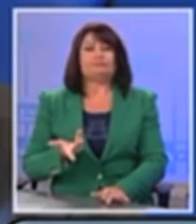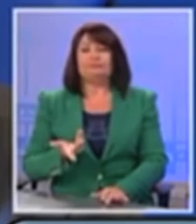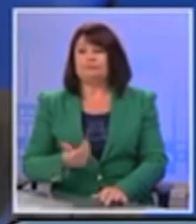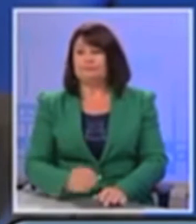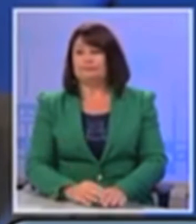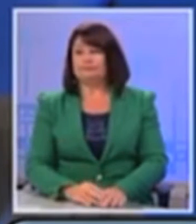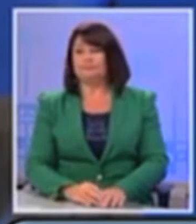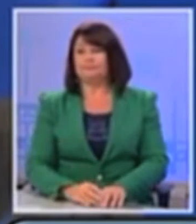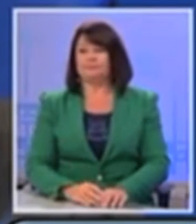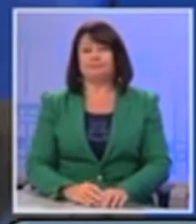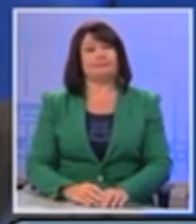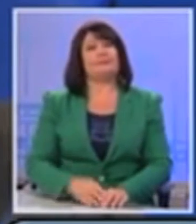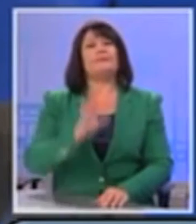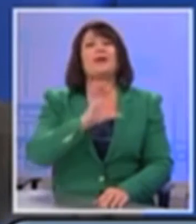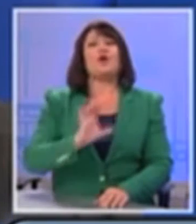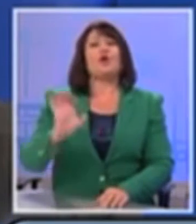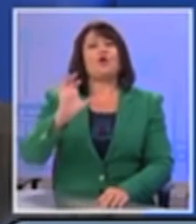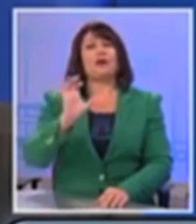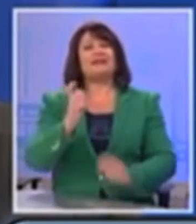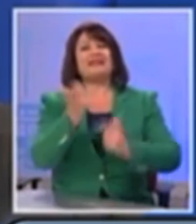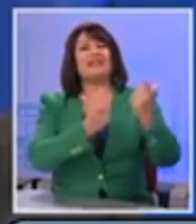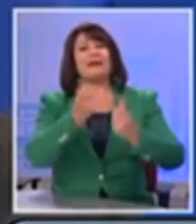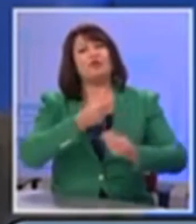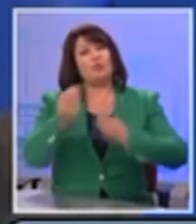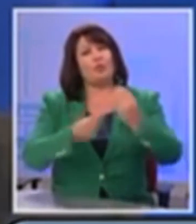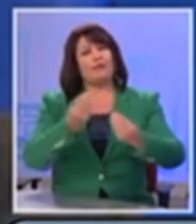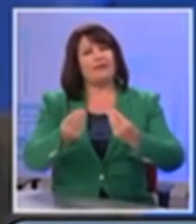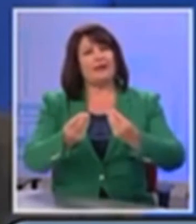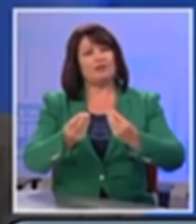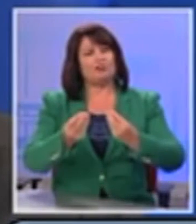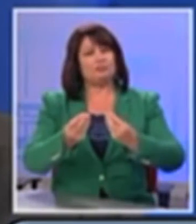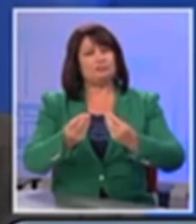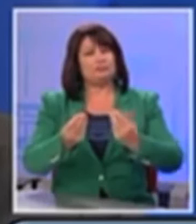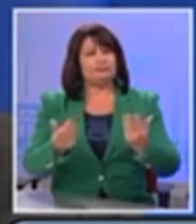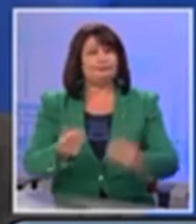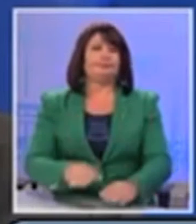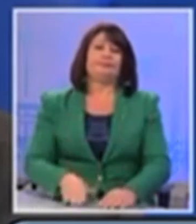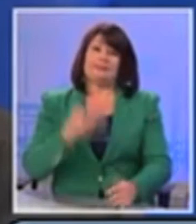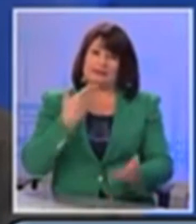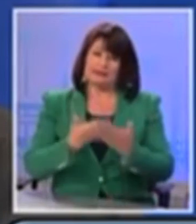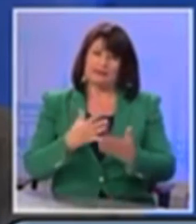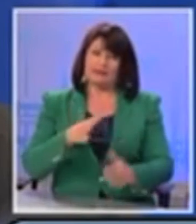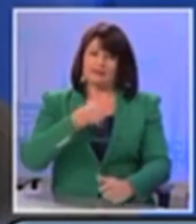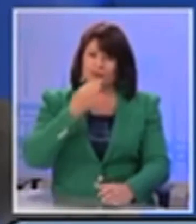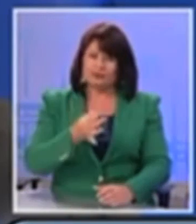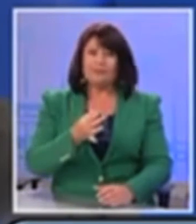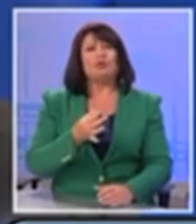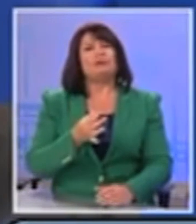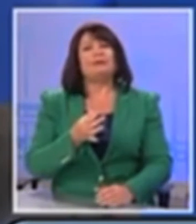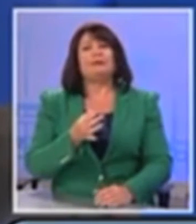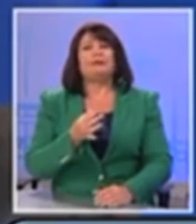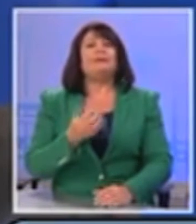message qui indique que nous avons un futur très important, que beaucoup de